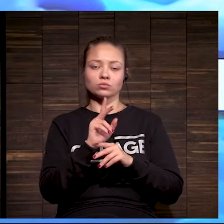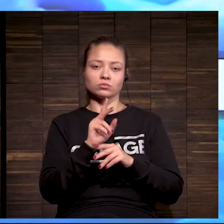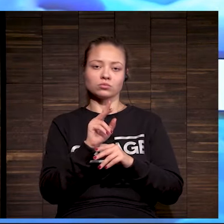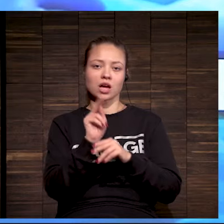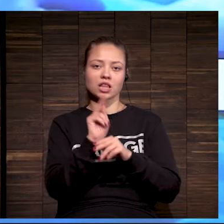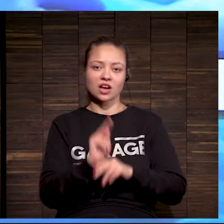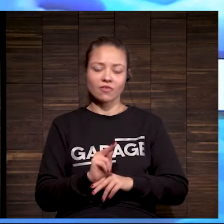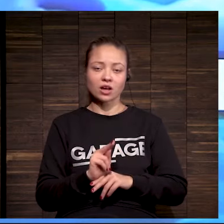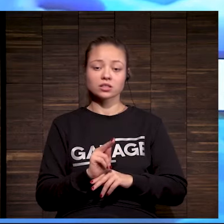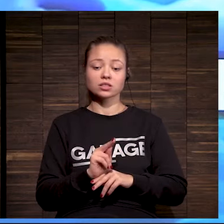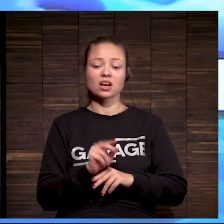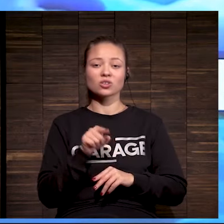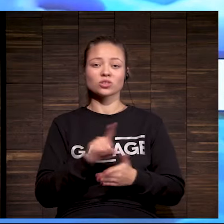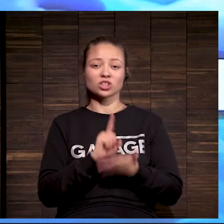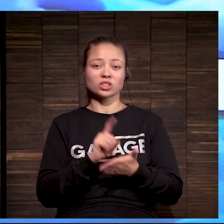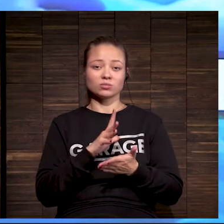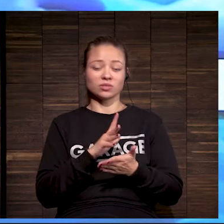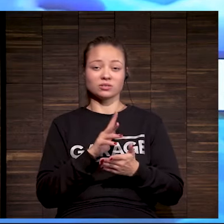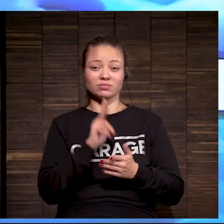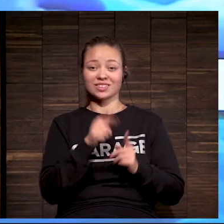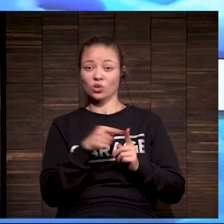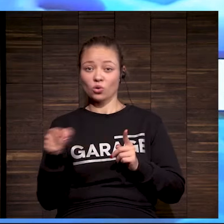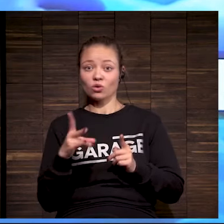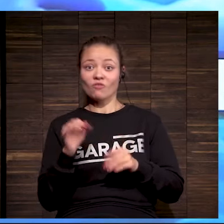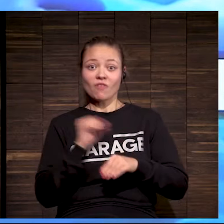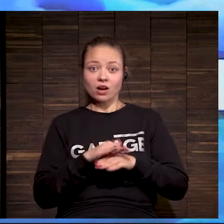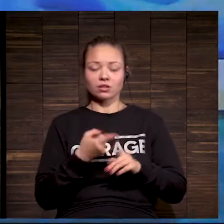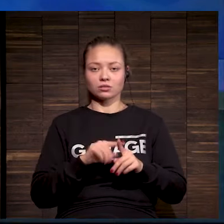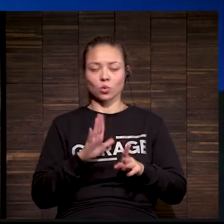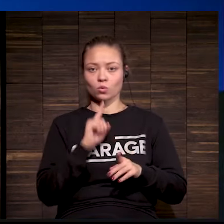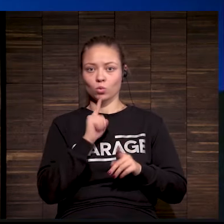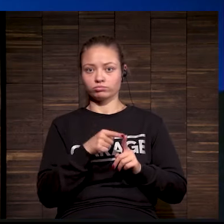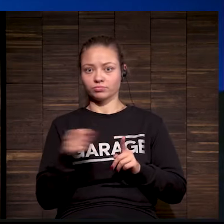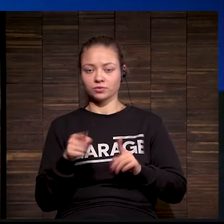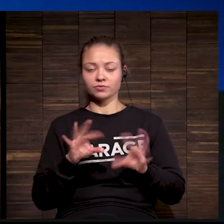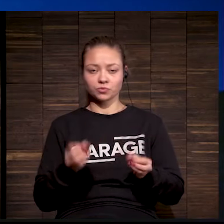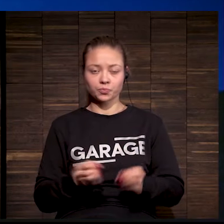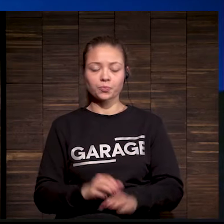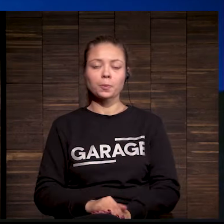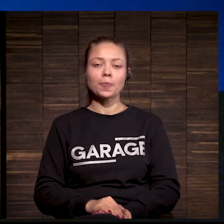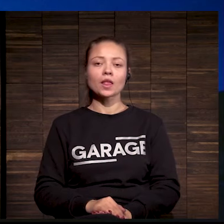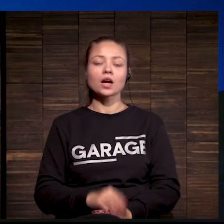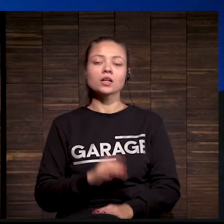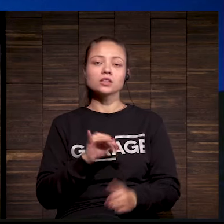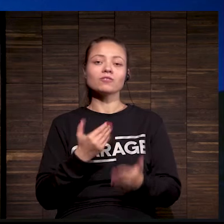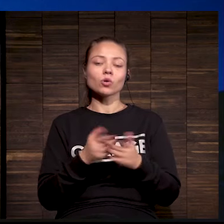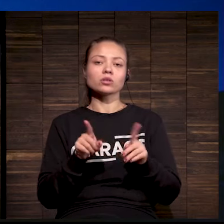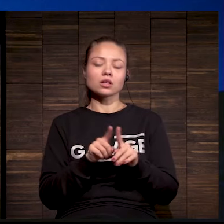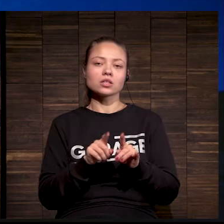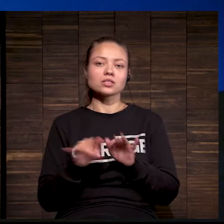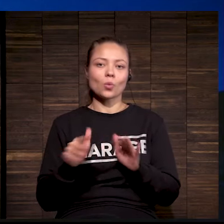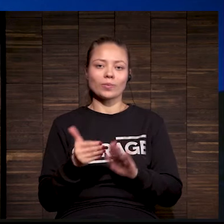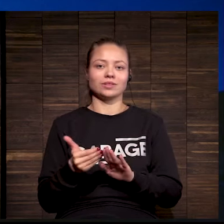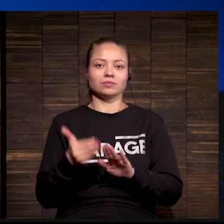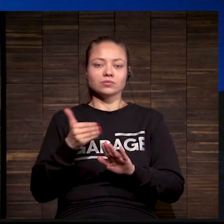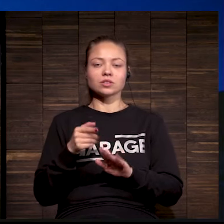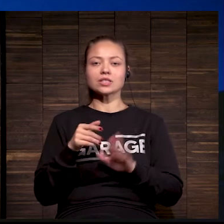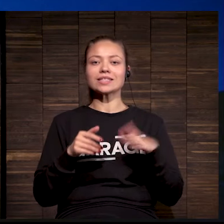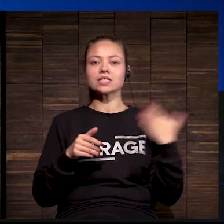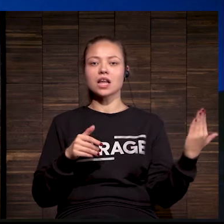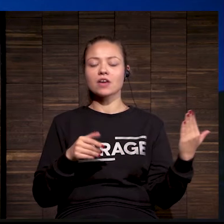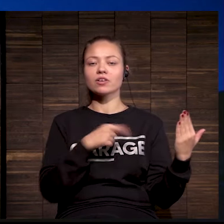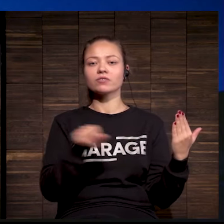года всего за 1 год но это еще не все мы также провели такие проекты события прелюдии слева вы видите